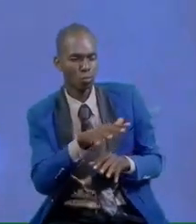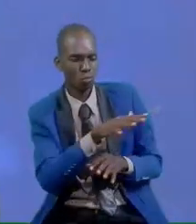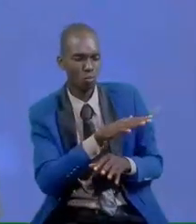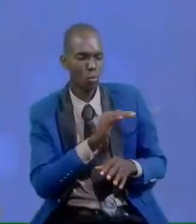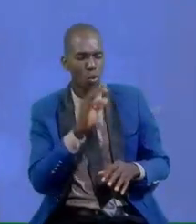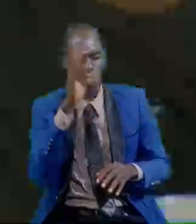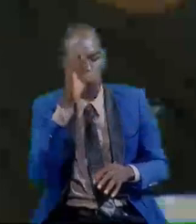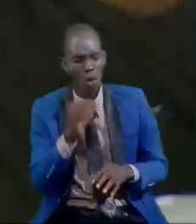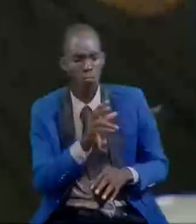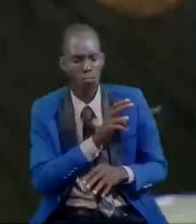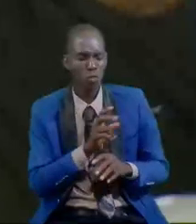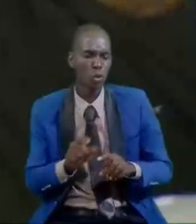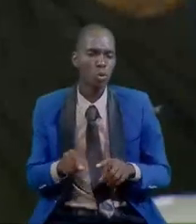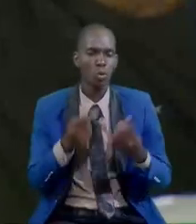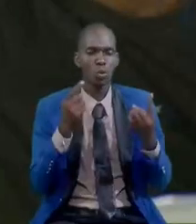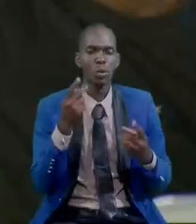ces hommes.